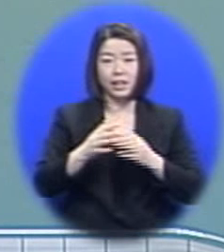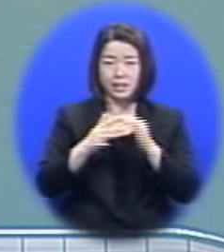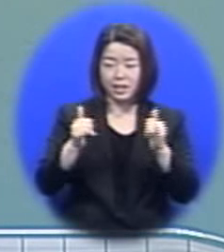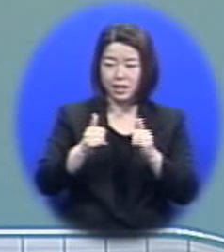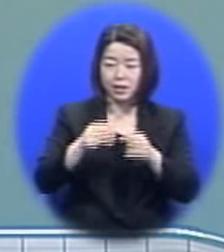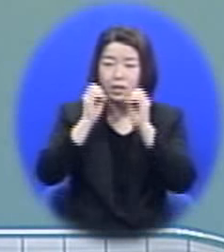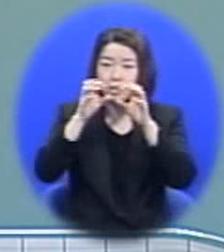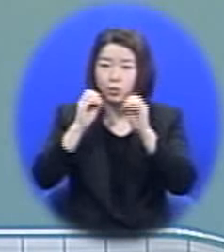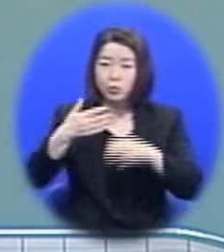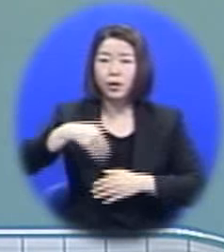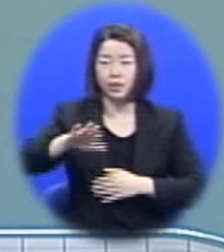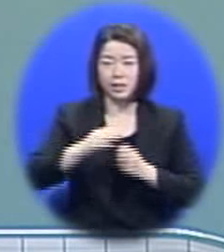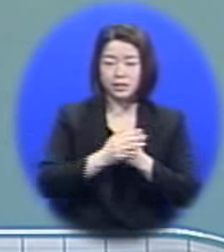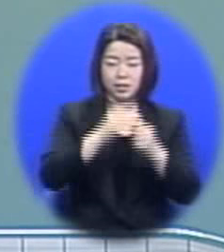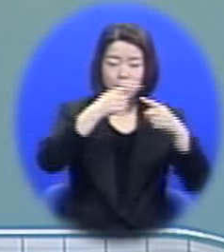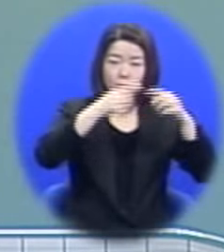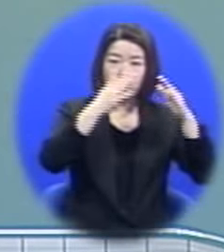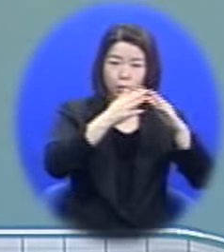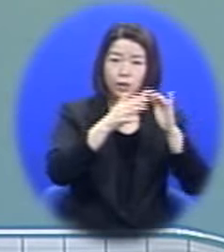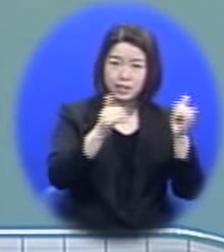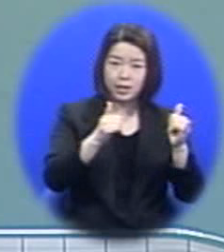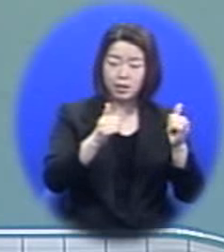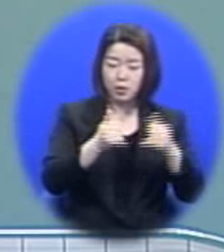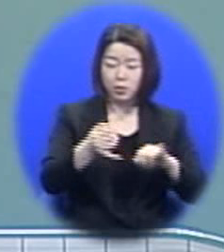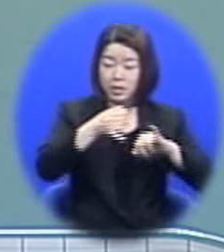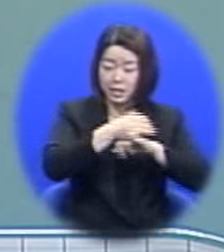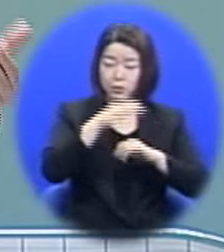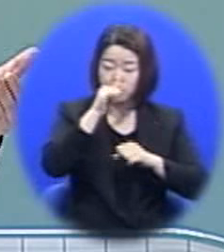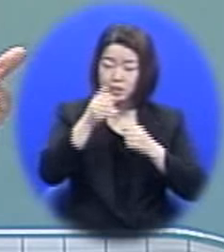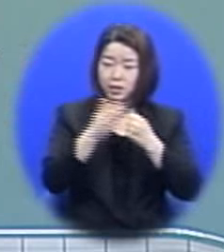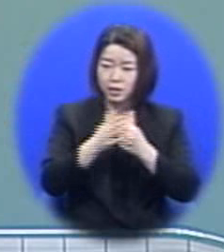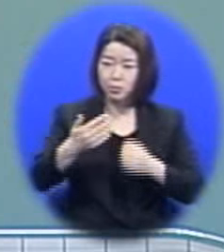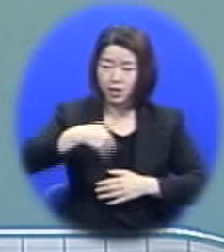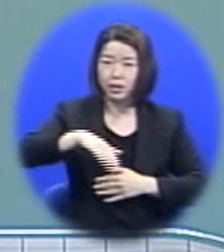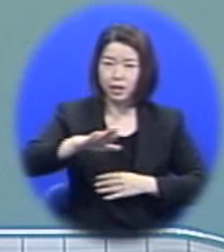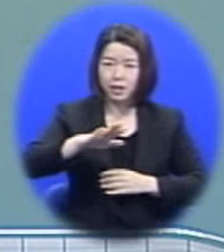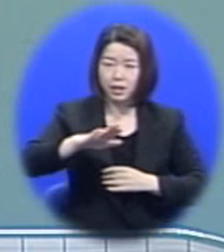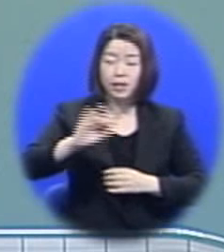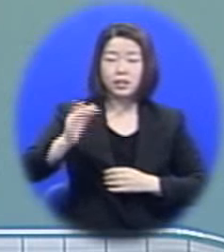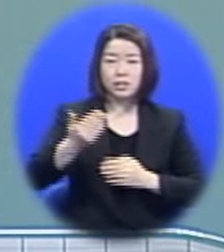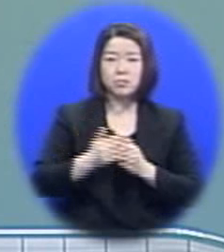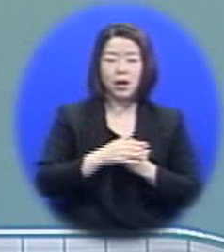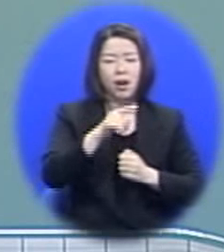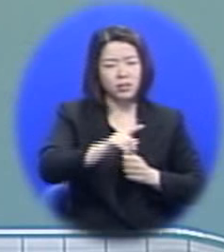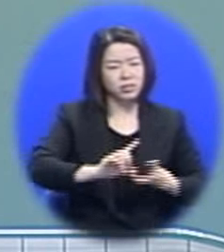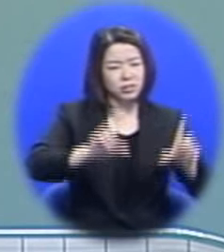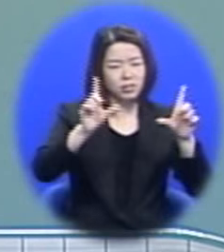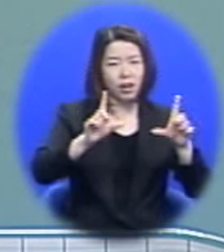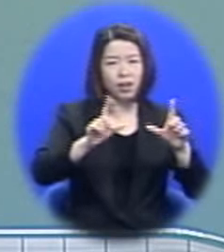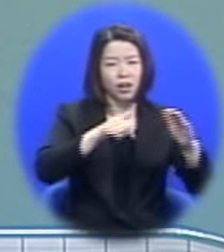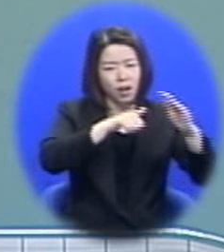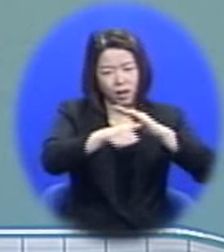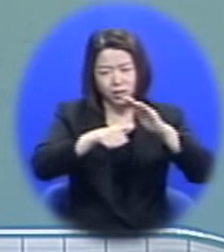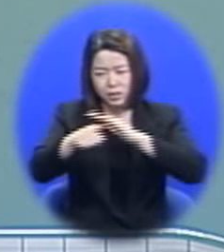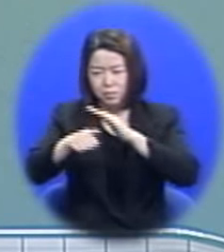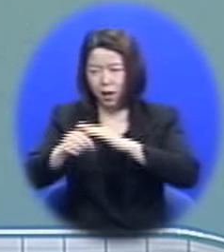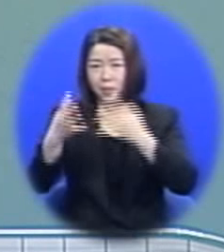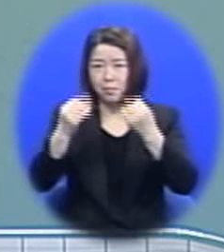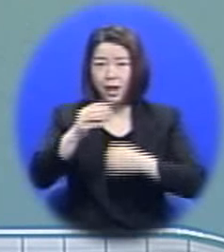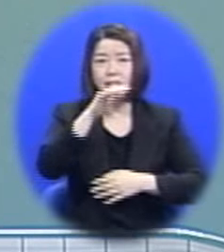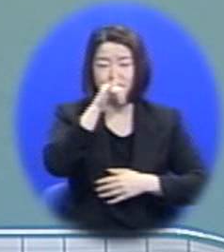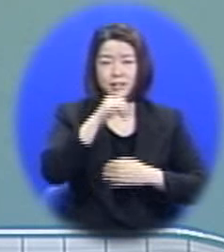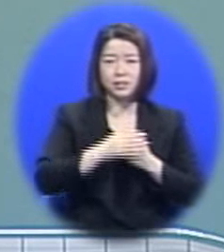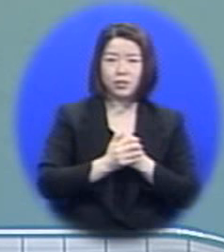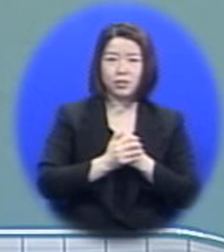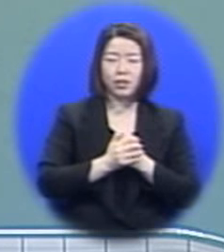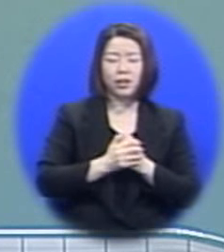근데 교인들하고 약속해서 갔긴 했지만 그날따라 신방이 너무 많고 피곤해서 전도하러 가면서 아 그